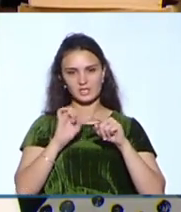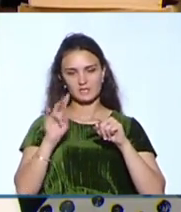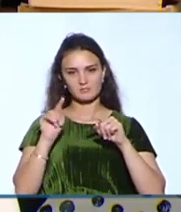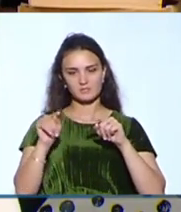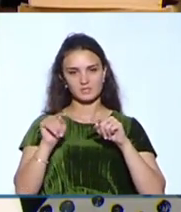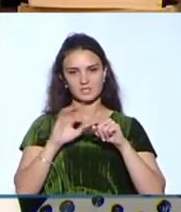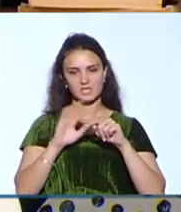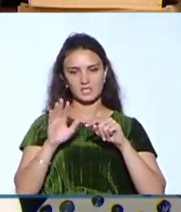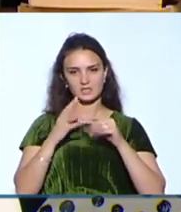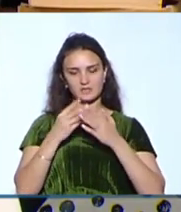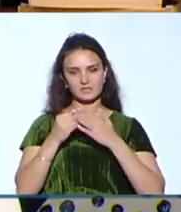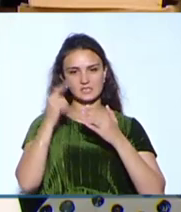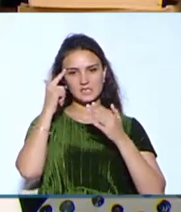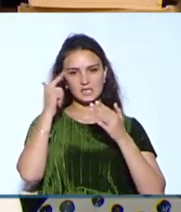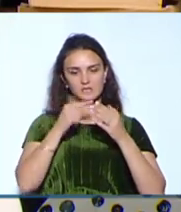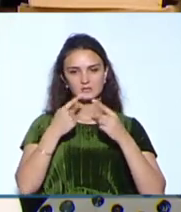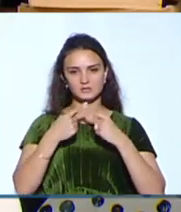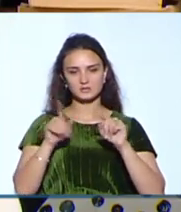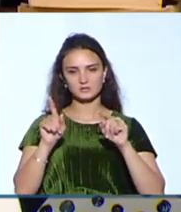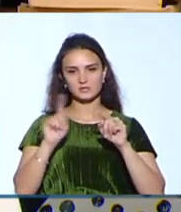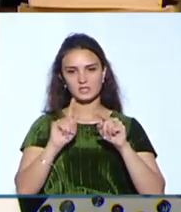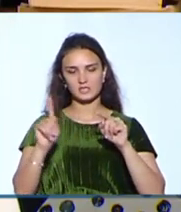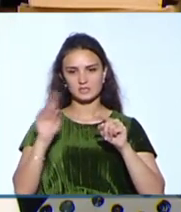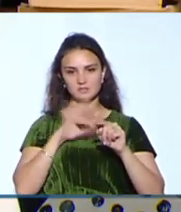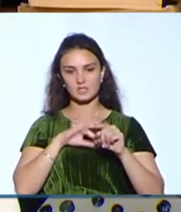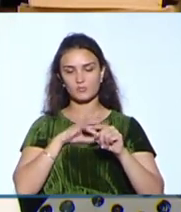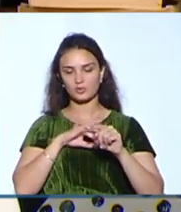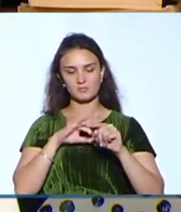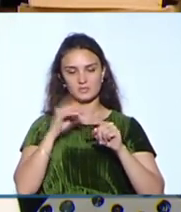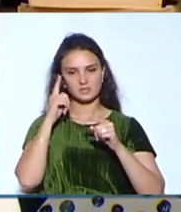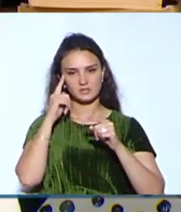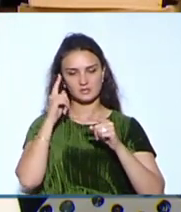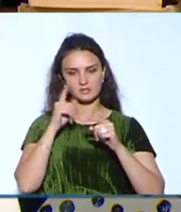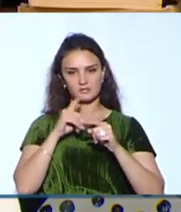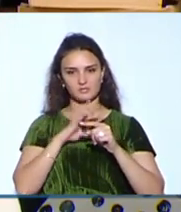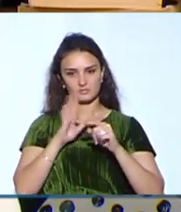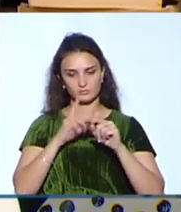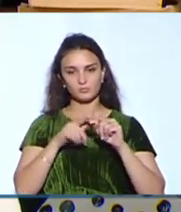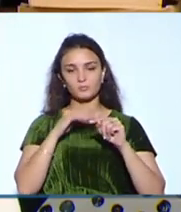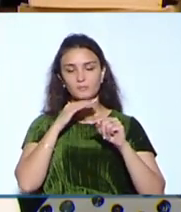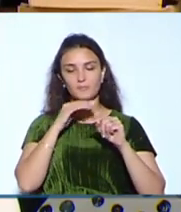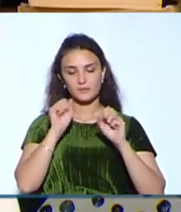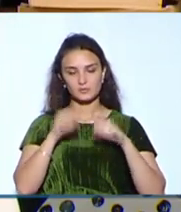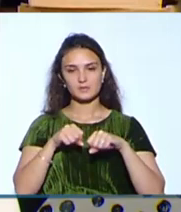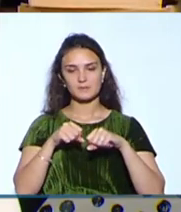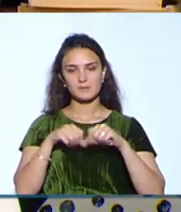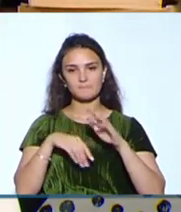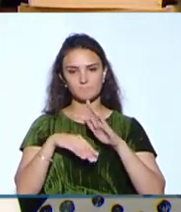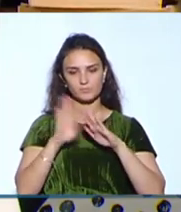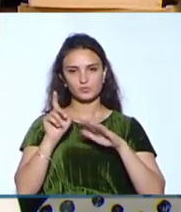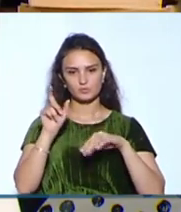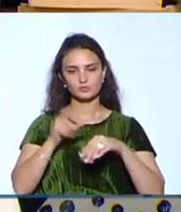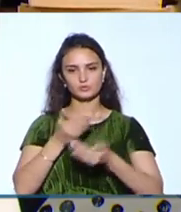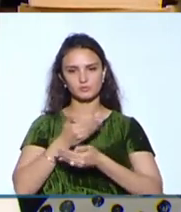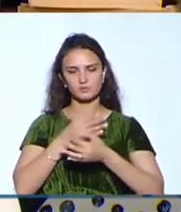არ დაუხარჯავს თავისი ინტელექტი სხვათა ხრიკების გამოცნობაზე. ამიტომ შეიძლება ბევრად უფრო გულუფრყვილო ყოფილიყო